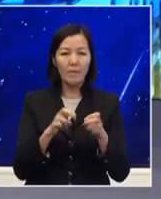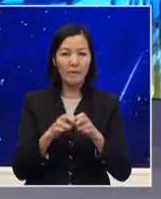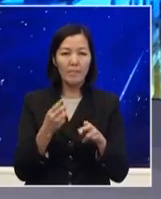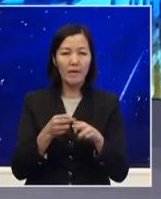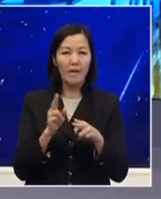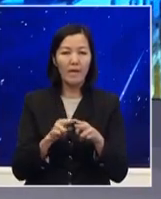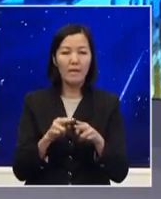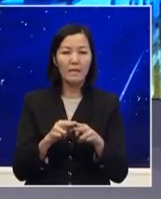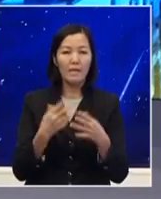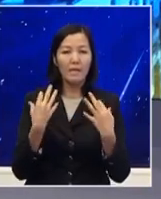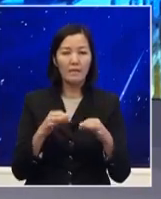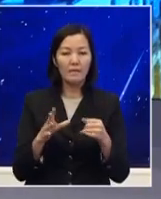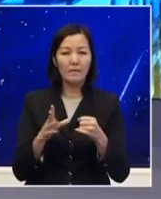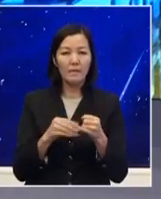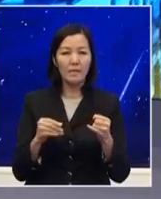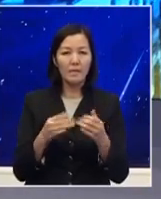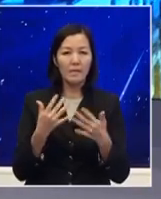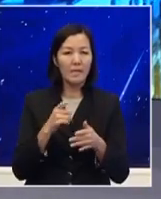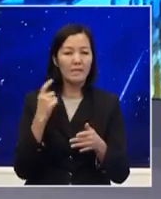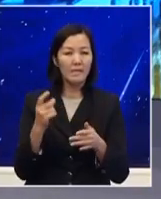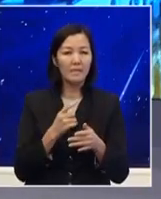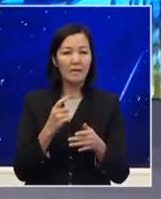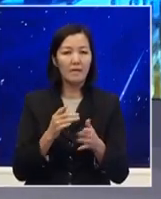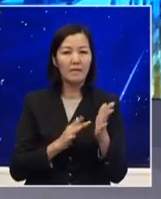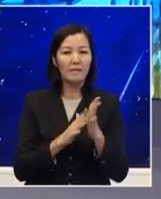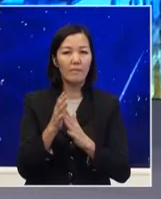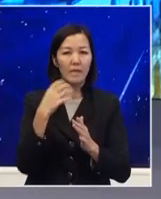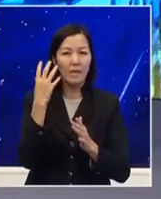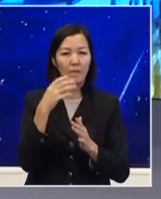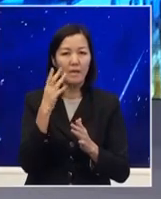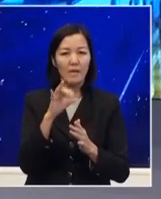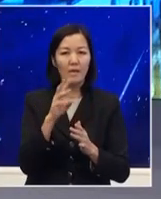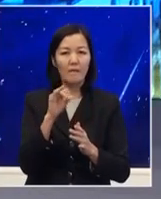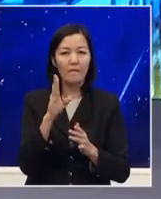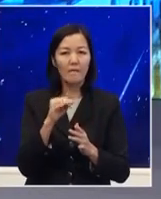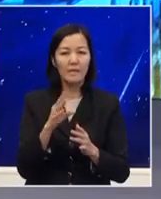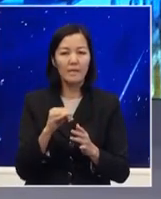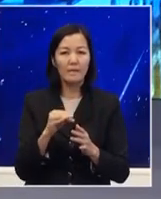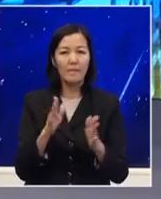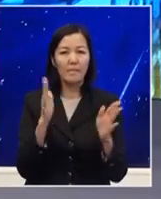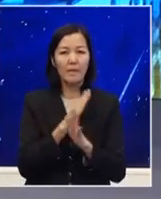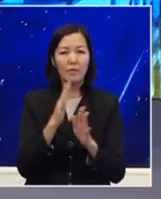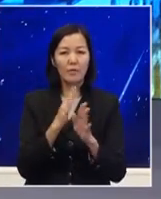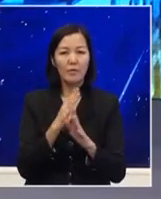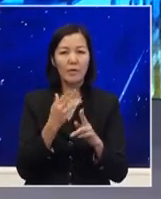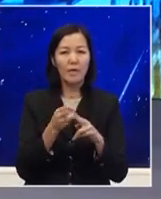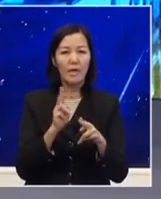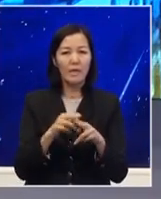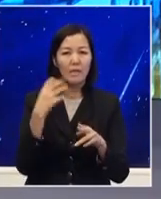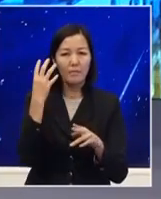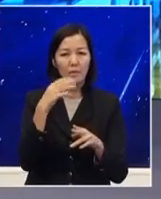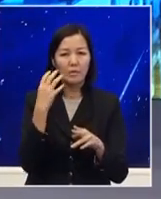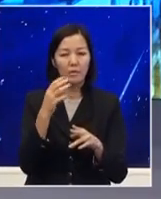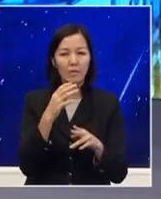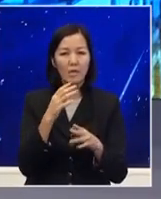Это освоение непригодных для сельского хозяйства земель и выращивание яблоки сиверса. Как известно, в природе этот дикий сорт почти не